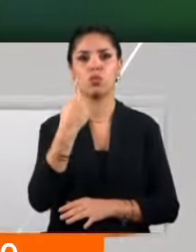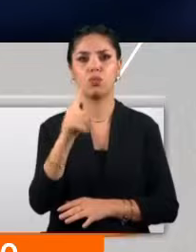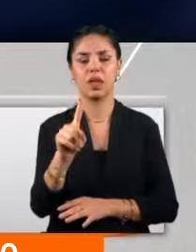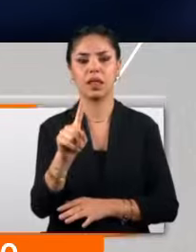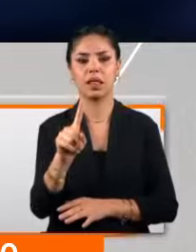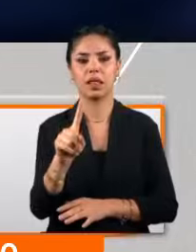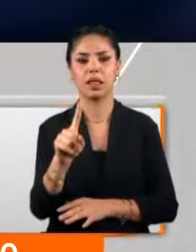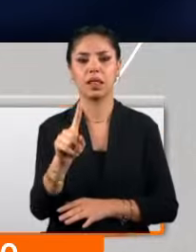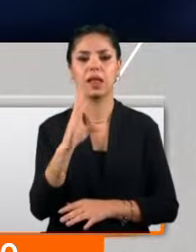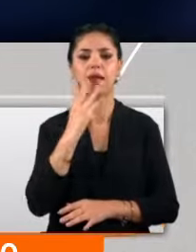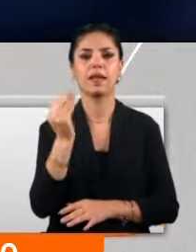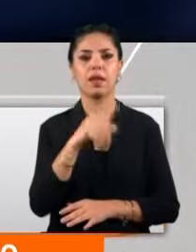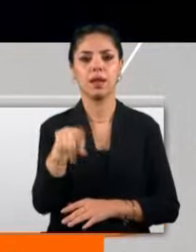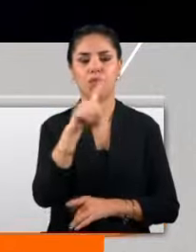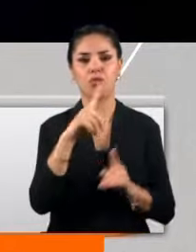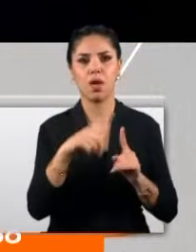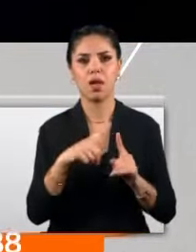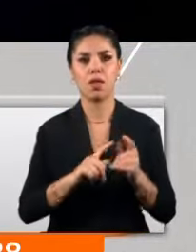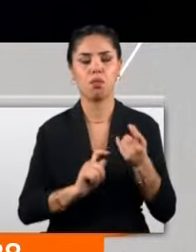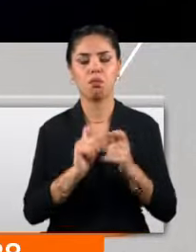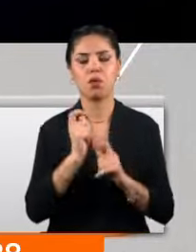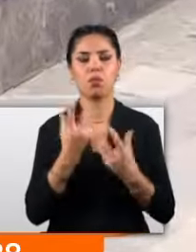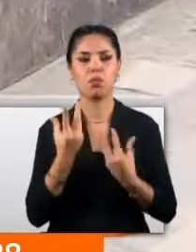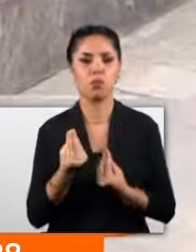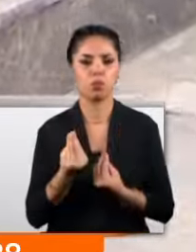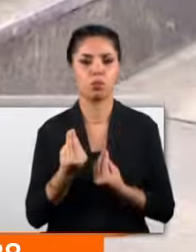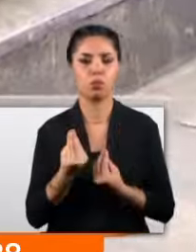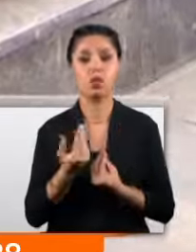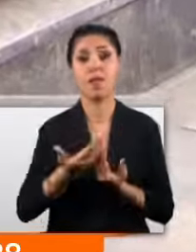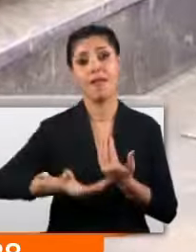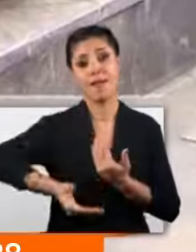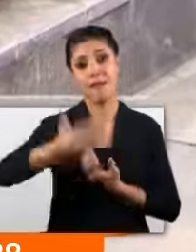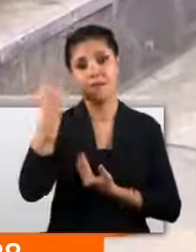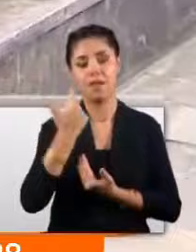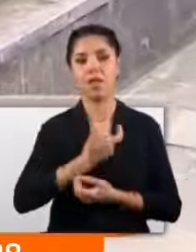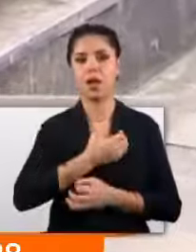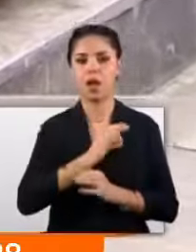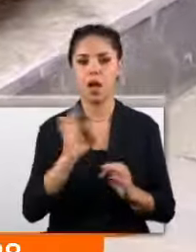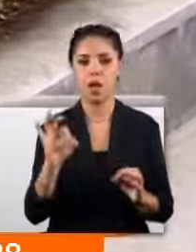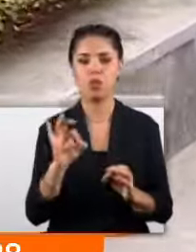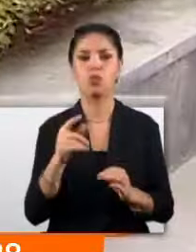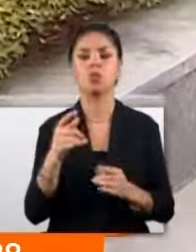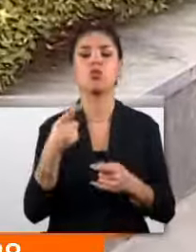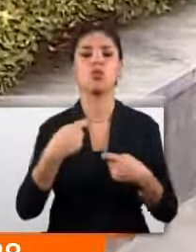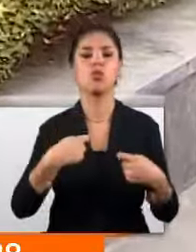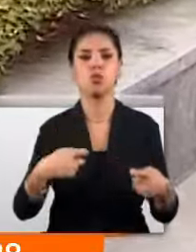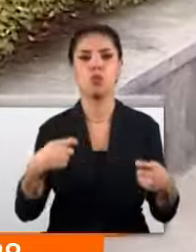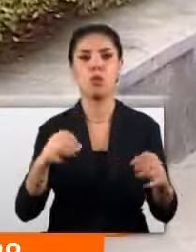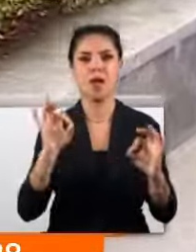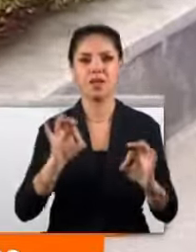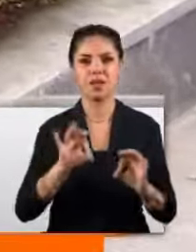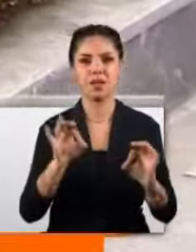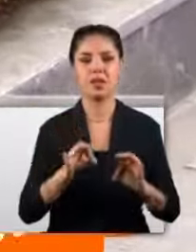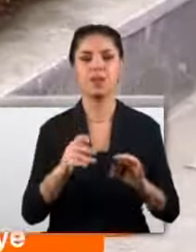küsür gencin hesapları kullanılmış durumdaydı. Önceden yasa dışı ortamlarda dönen bahis artık sanal